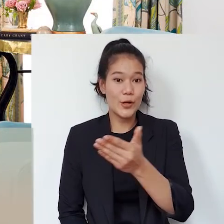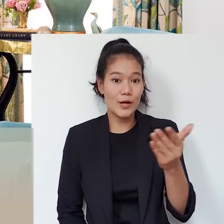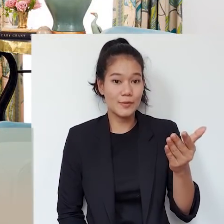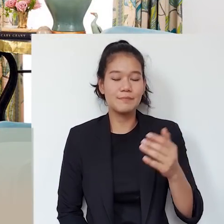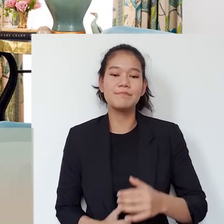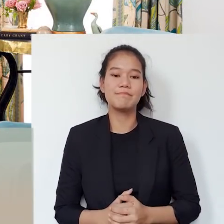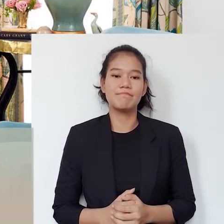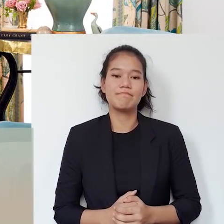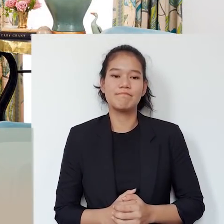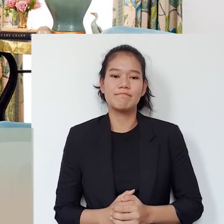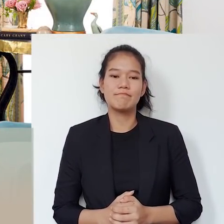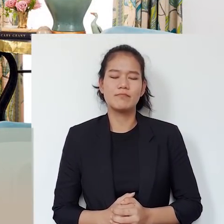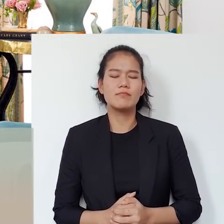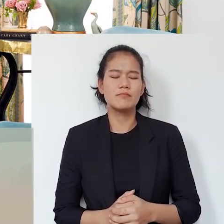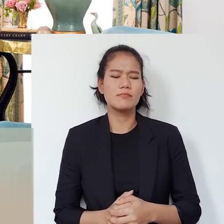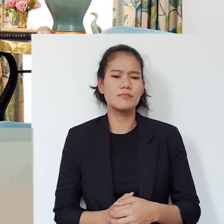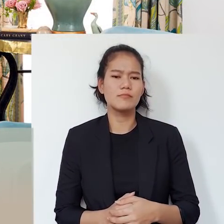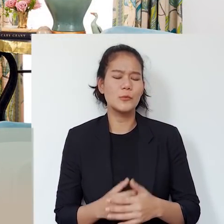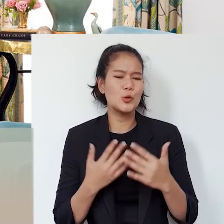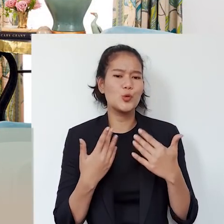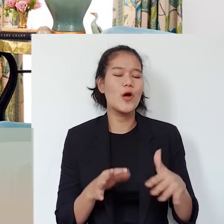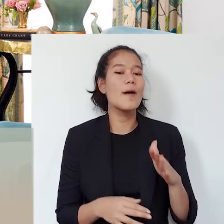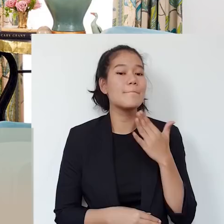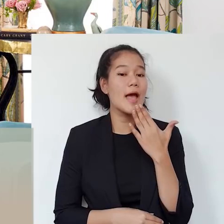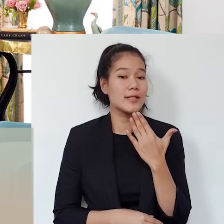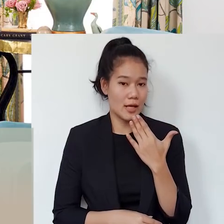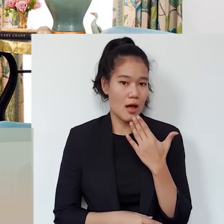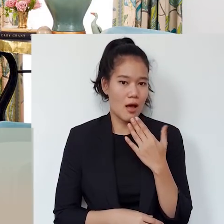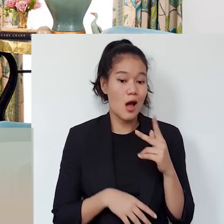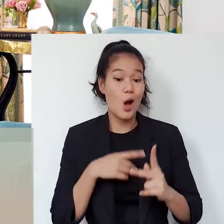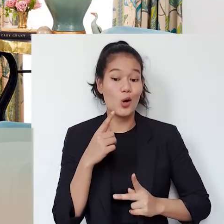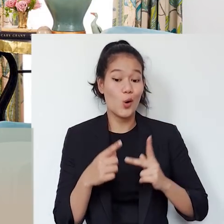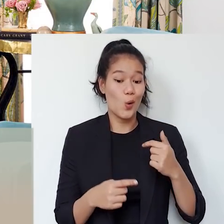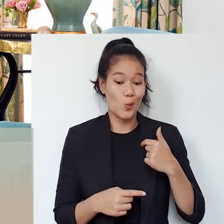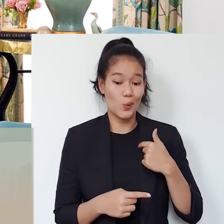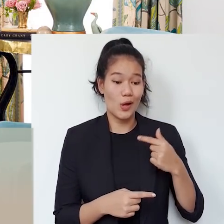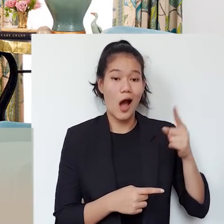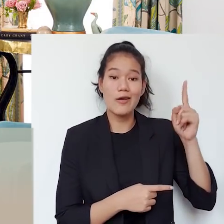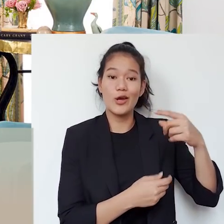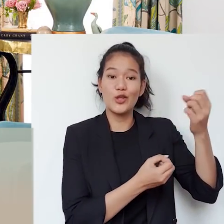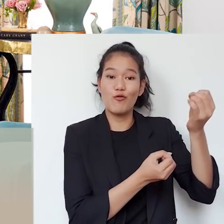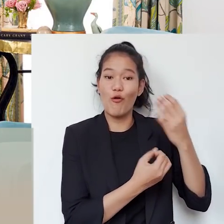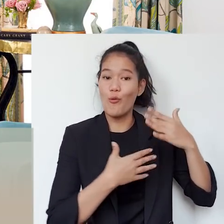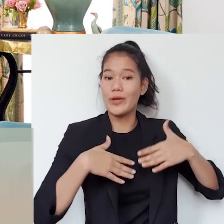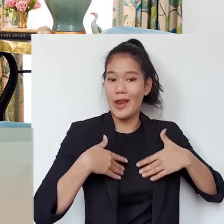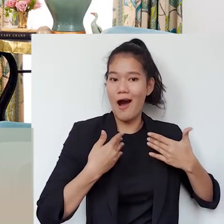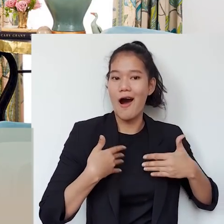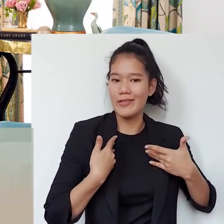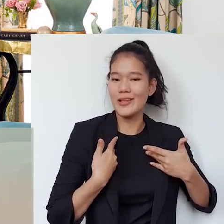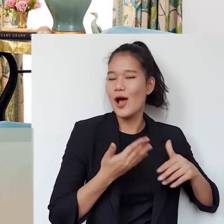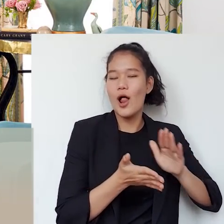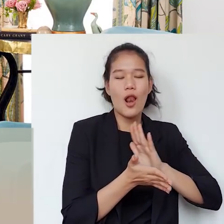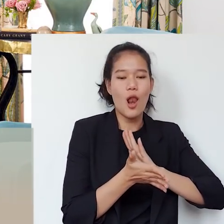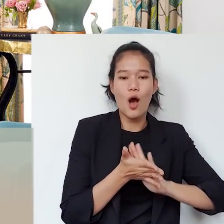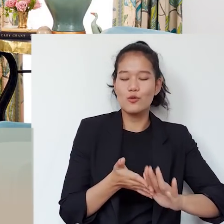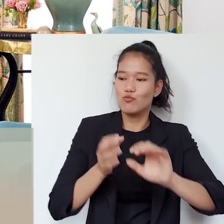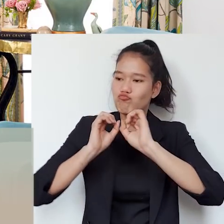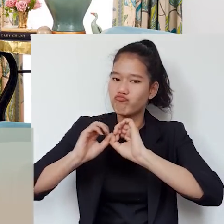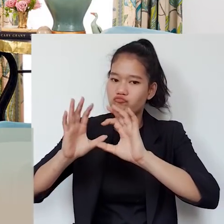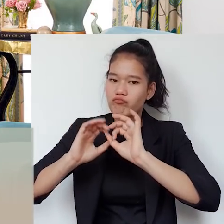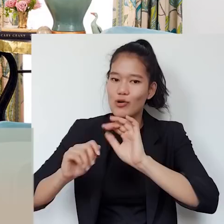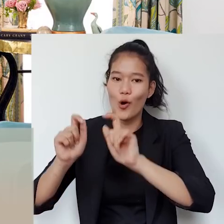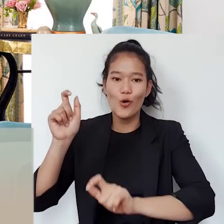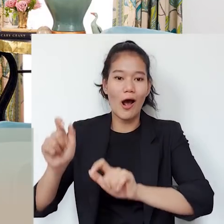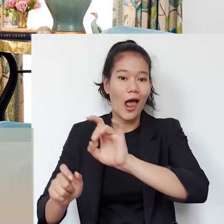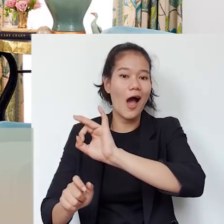Saudaraku, sudah menjadi hal yang lumrah bahwa ketika kita punya kabar yang menyenangkan, kita ingin menceritakannya